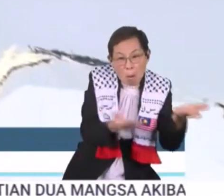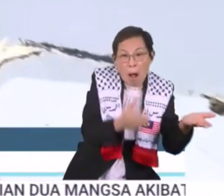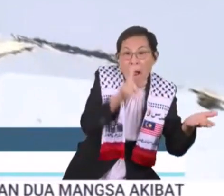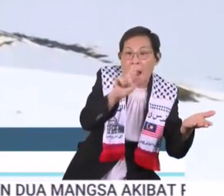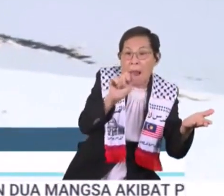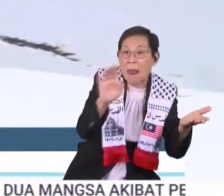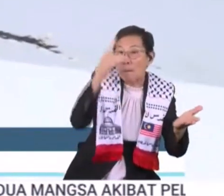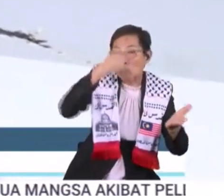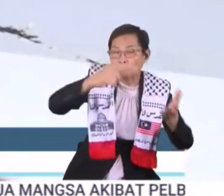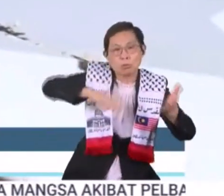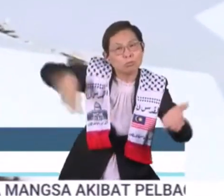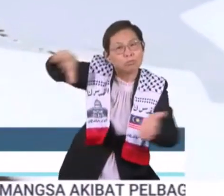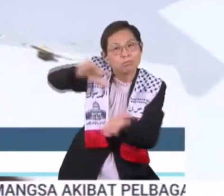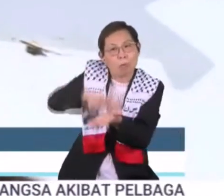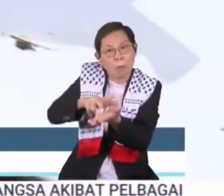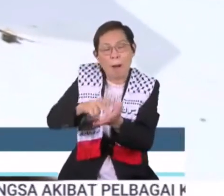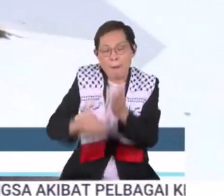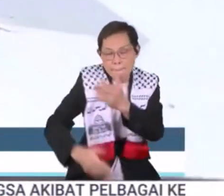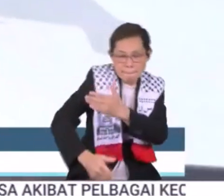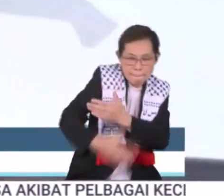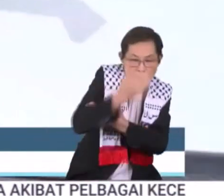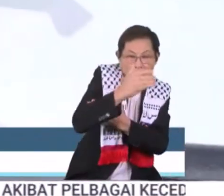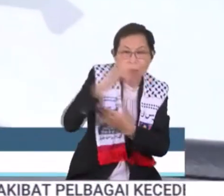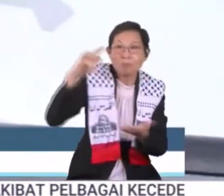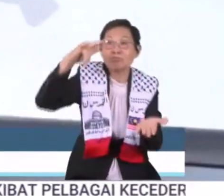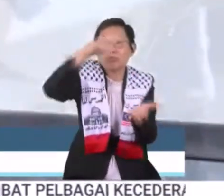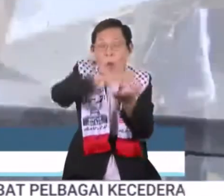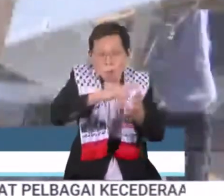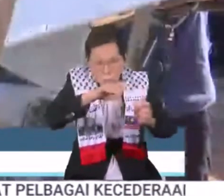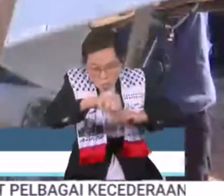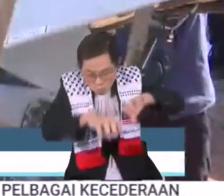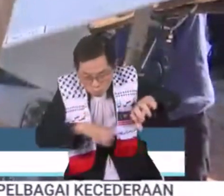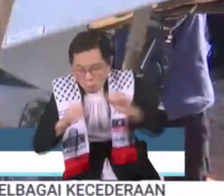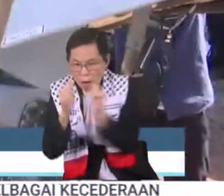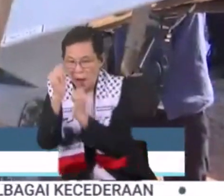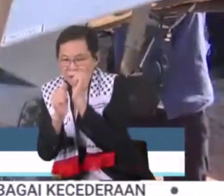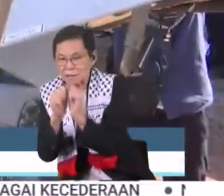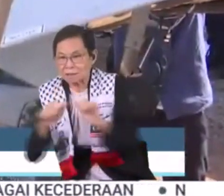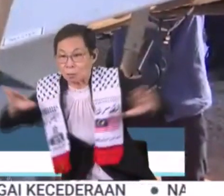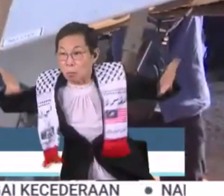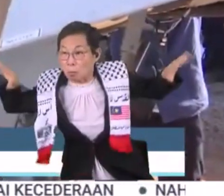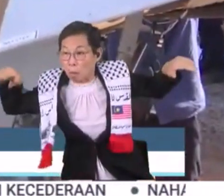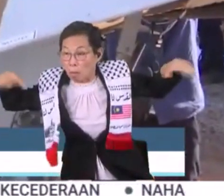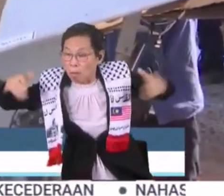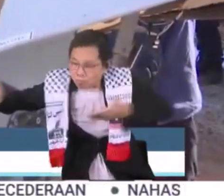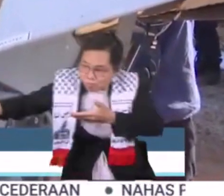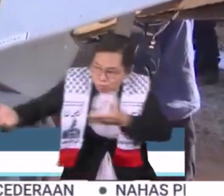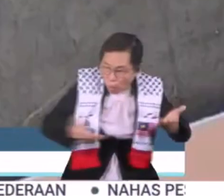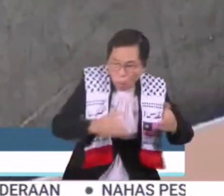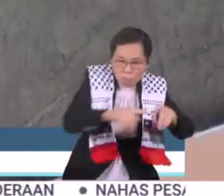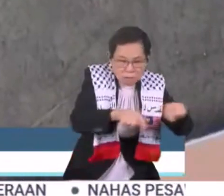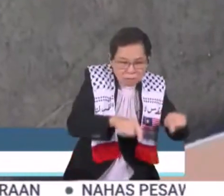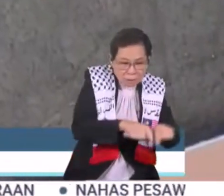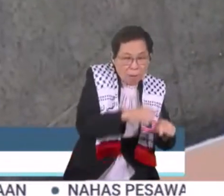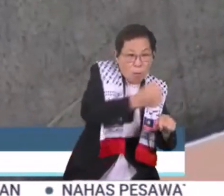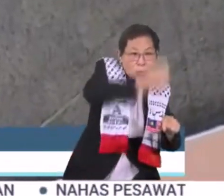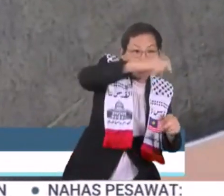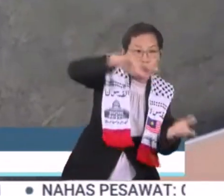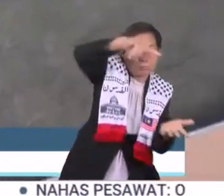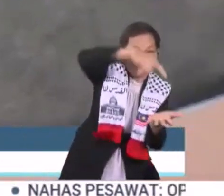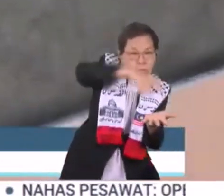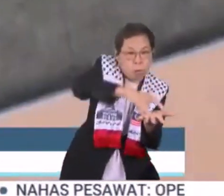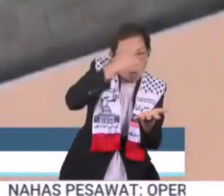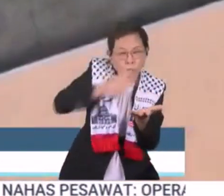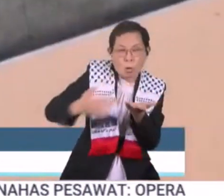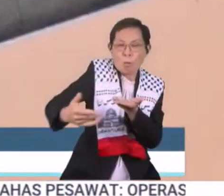bagi pengesahan pagi tadi serpihan pesawat ringan iaitu bahagian Enjin dan sayap telah dibawa ke lokasi utama nahas